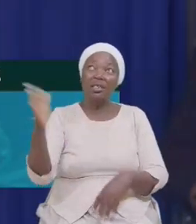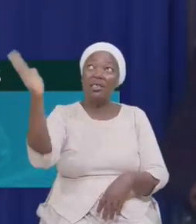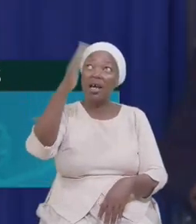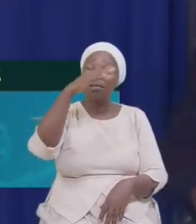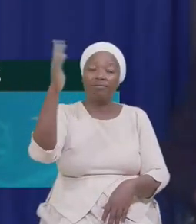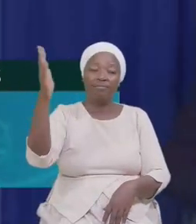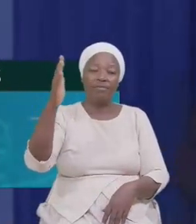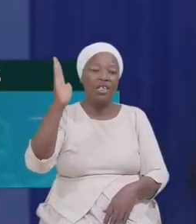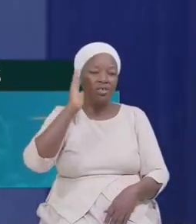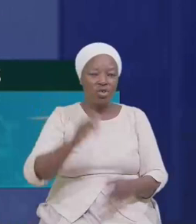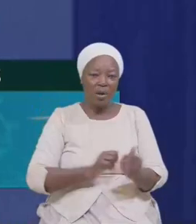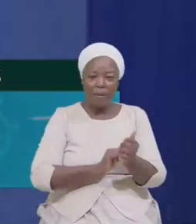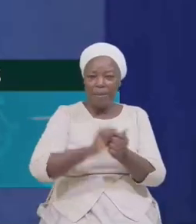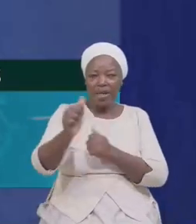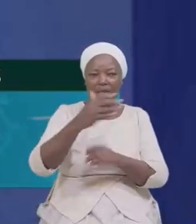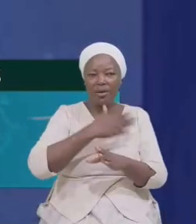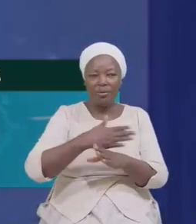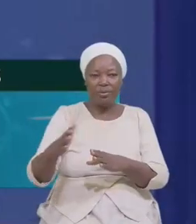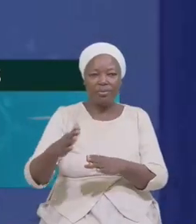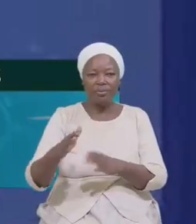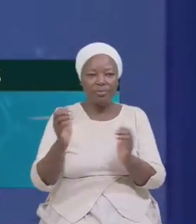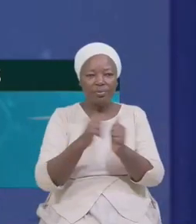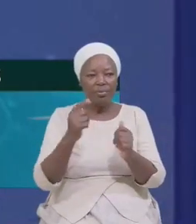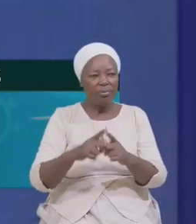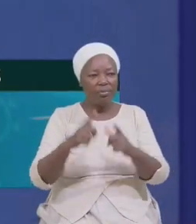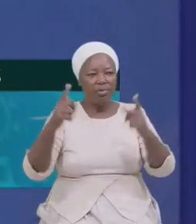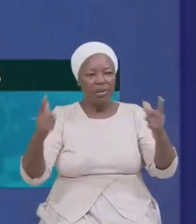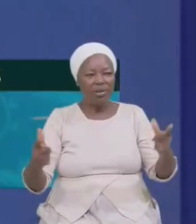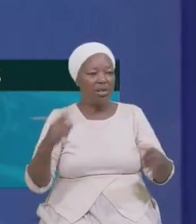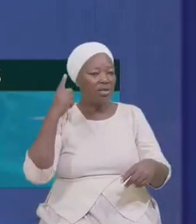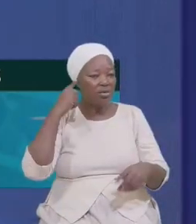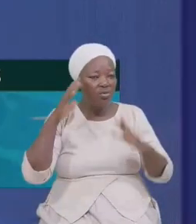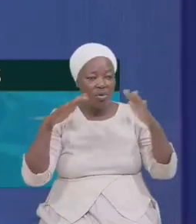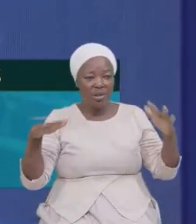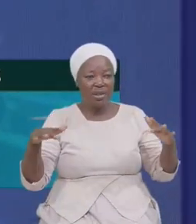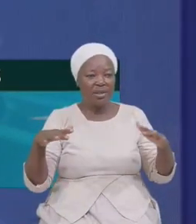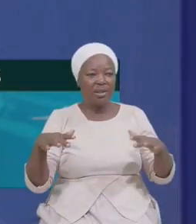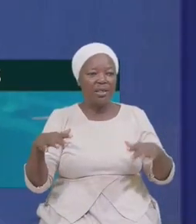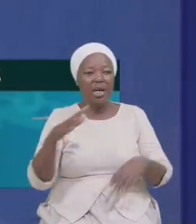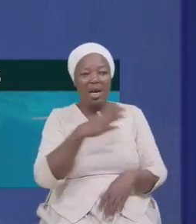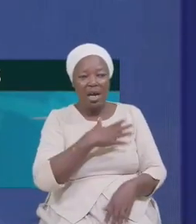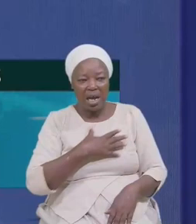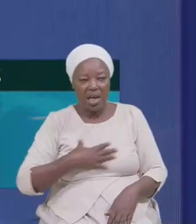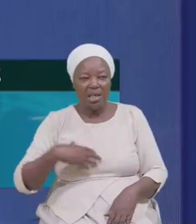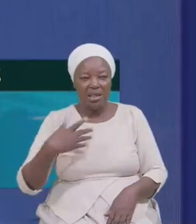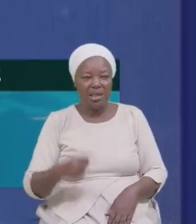Et la terre, avec les œuvres qu'elle renferme, sera consumée.